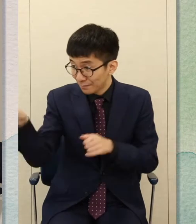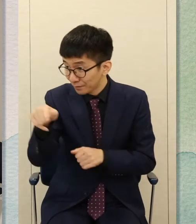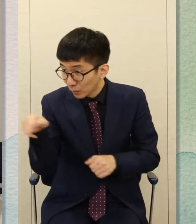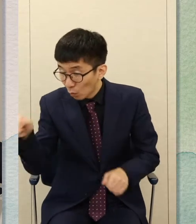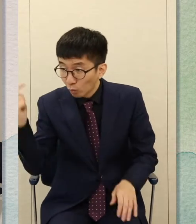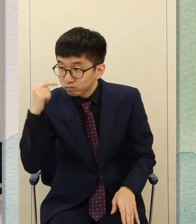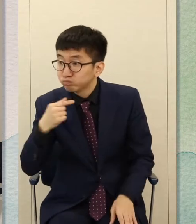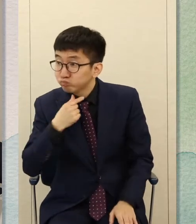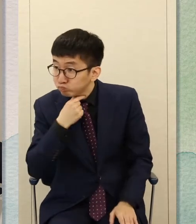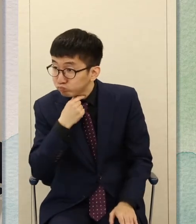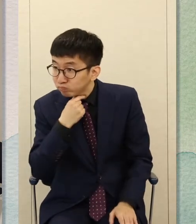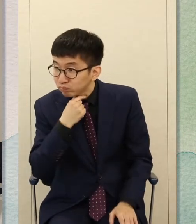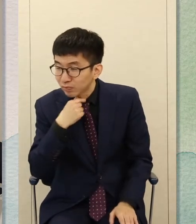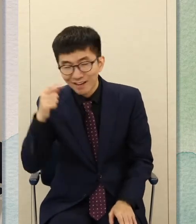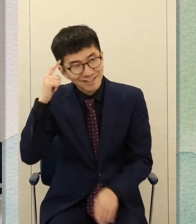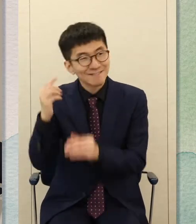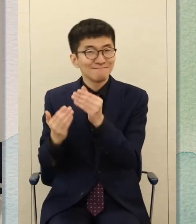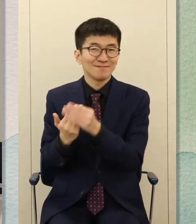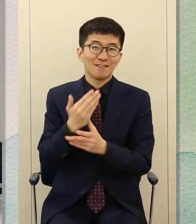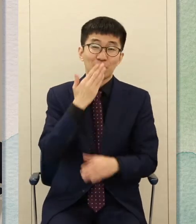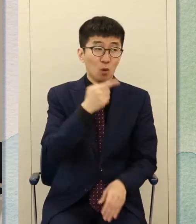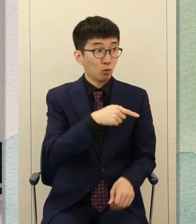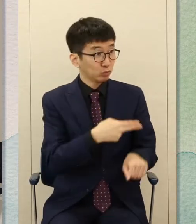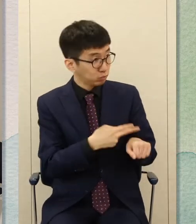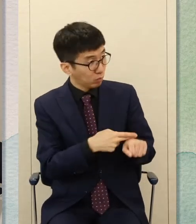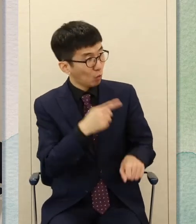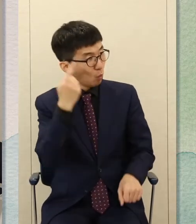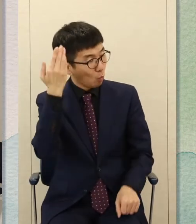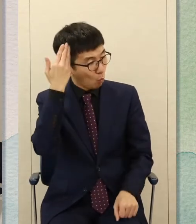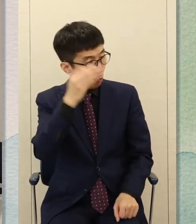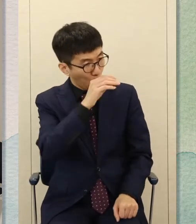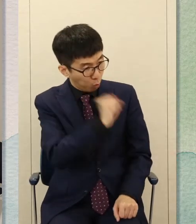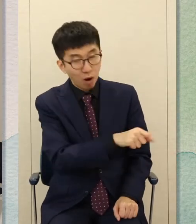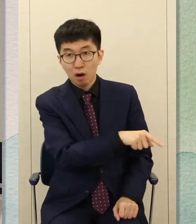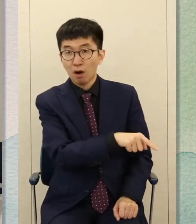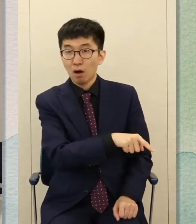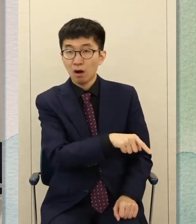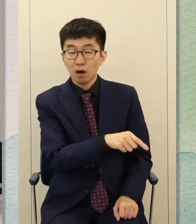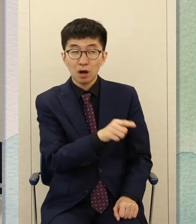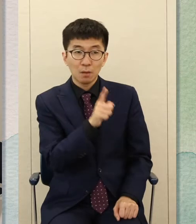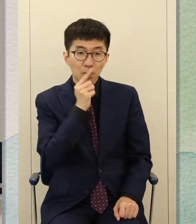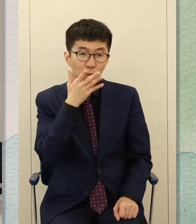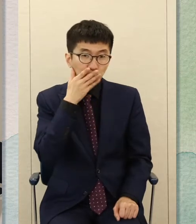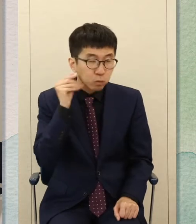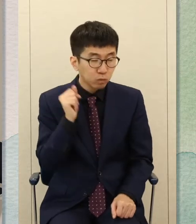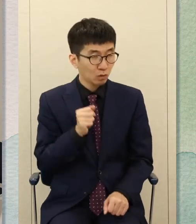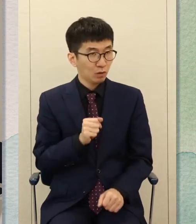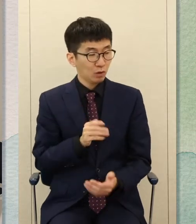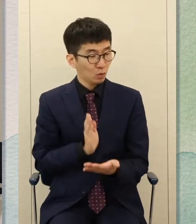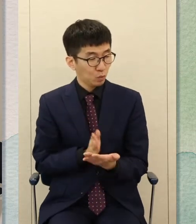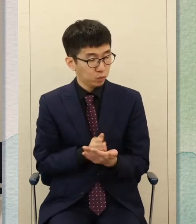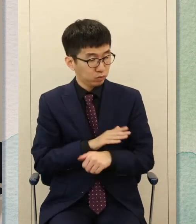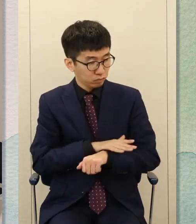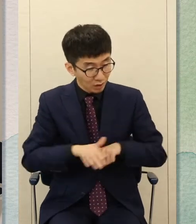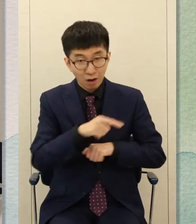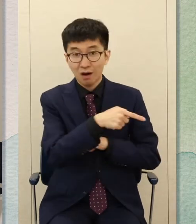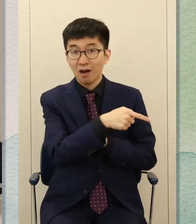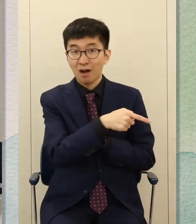듣고 싶다는 생각이 드는 거죠. 저 선생님 굉장히 말씀도 잘하시고 좋은 얘기 많이 해주셔. 이런 게 이제